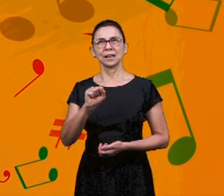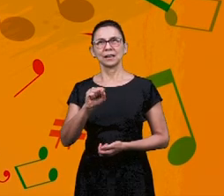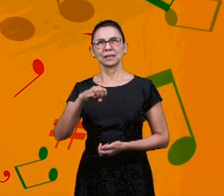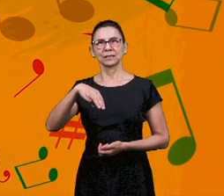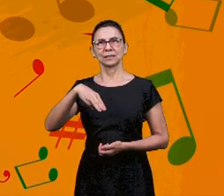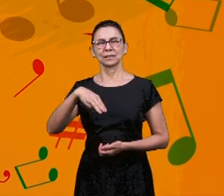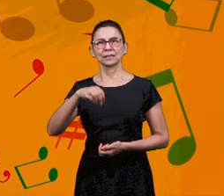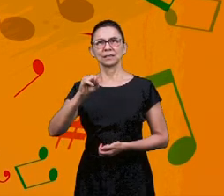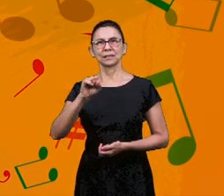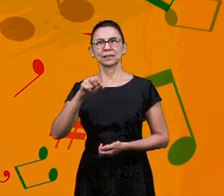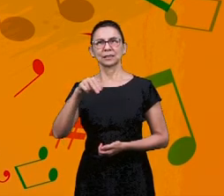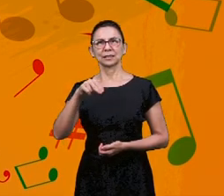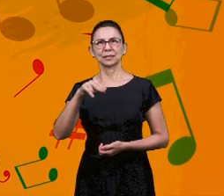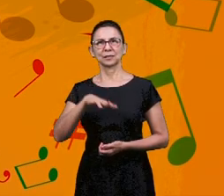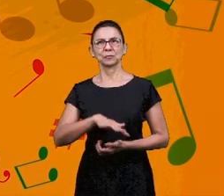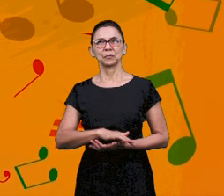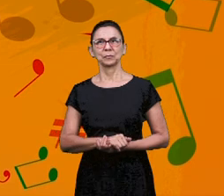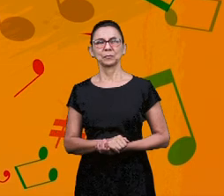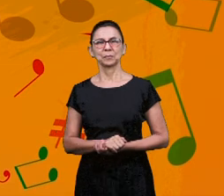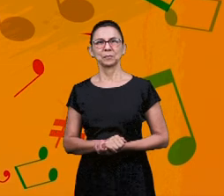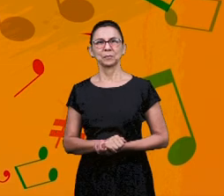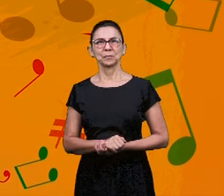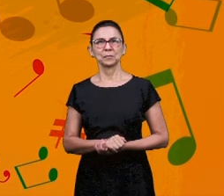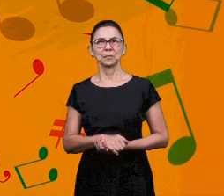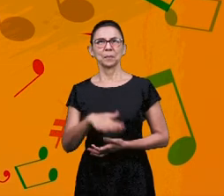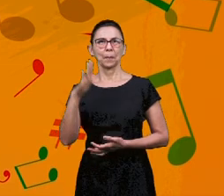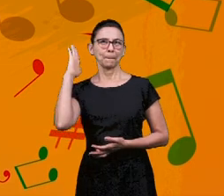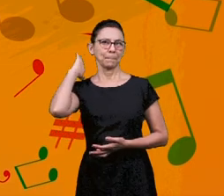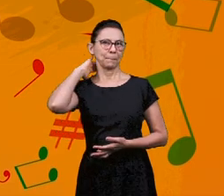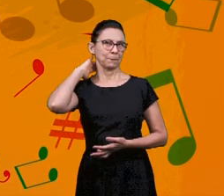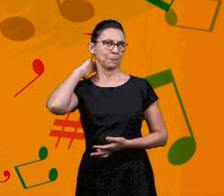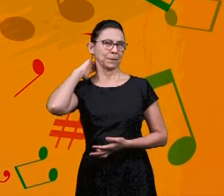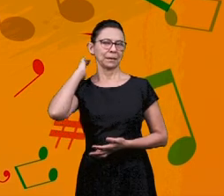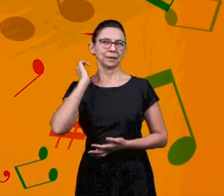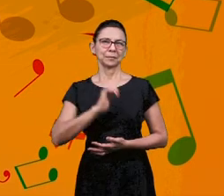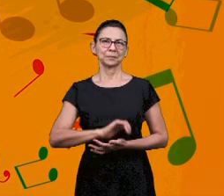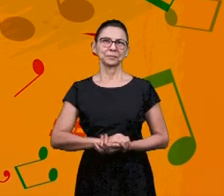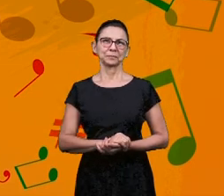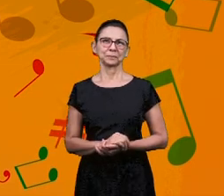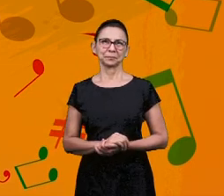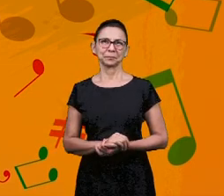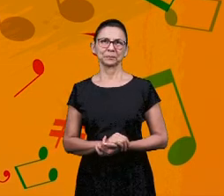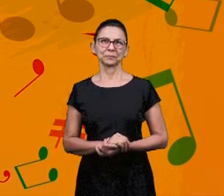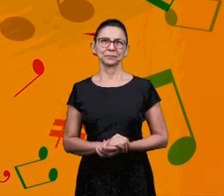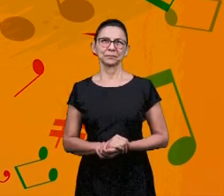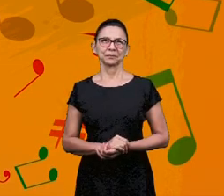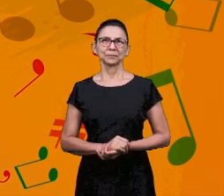Celle-là, c'est Yasmin Cordeiro, Urará, Pará.